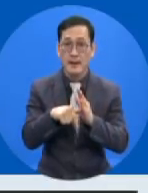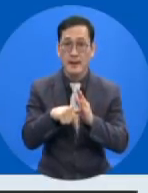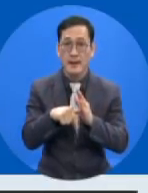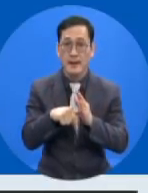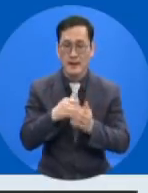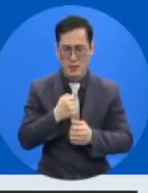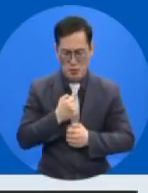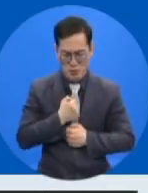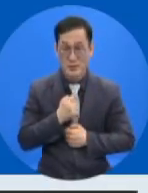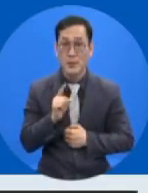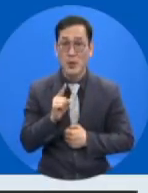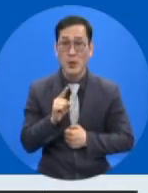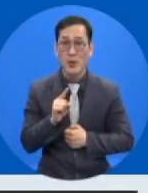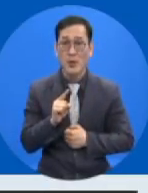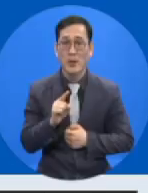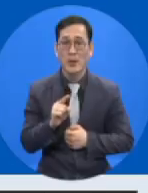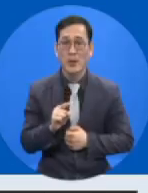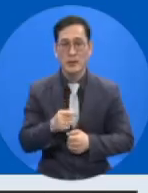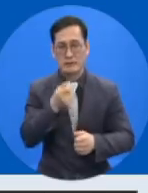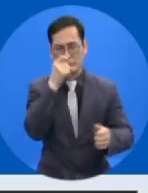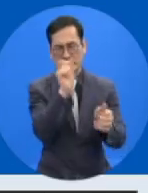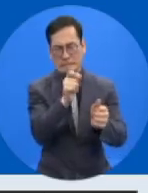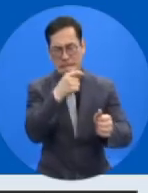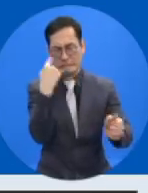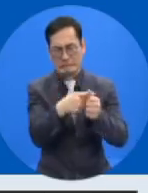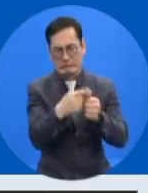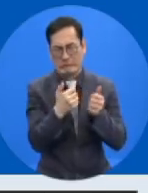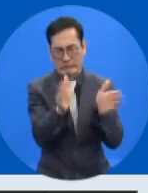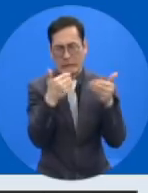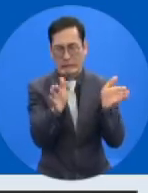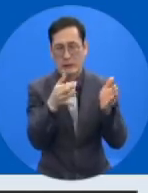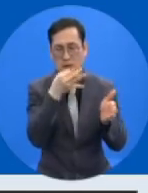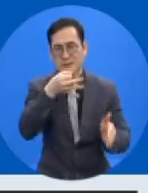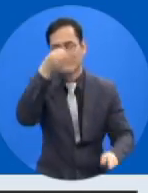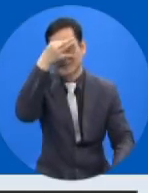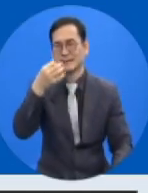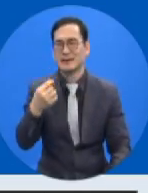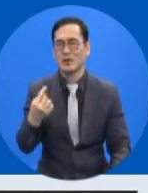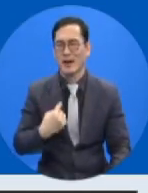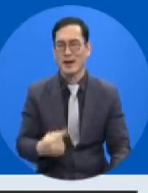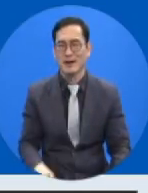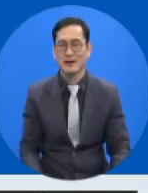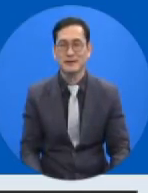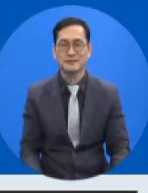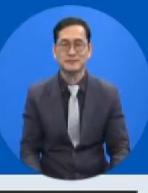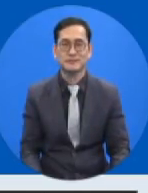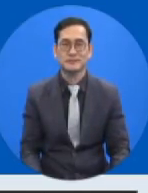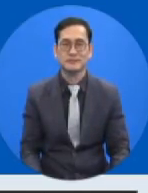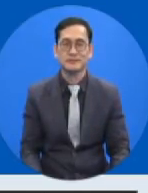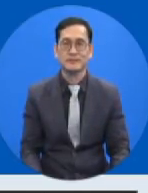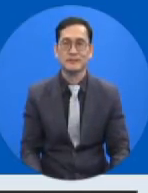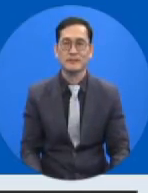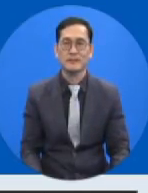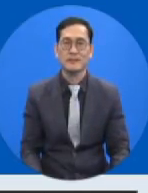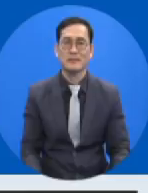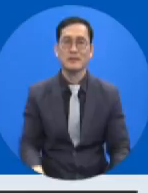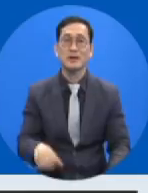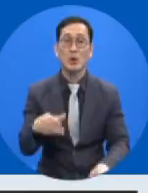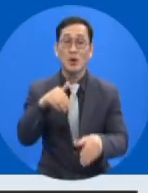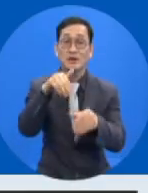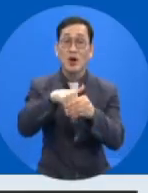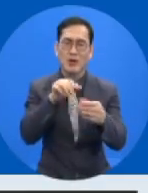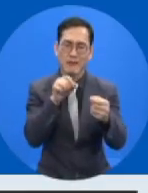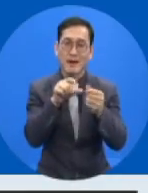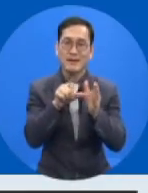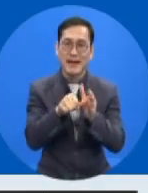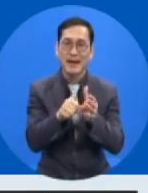자살골과 막말이에요. 그리고 지금 여당 야당 가릴 거 없이 지금 비유를 하잖아요. 지금 선거 막판에 비유하면 안 돼요. 비유하지